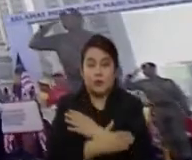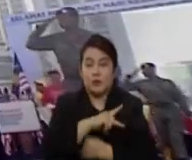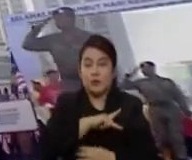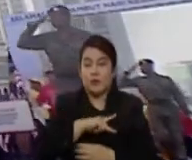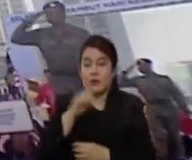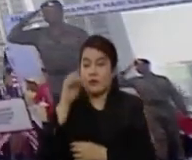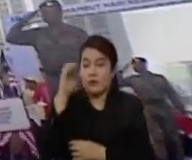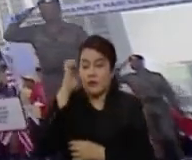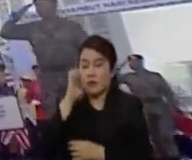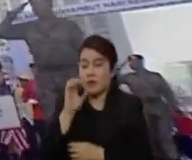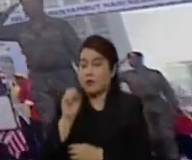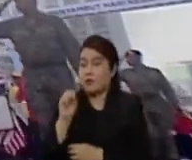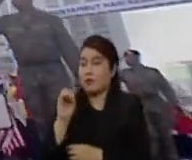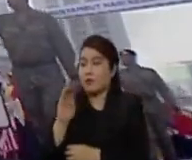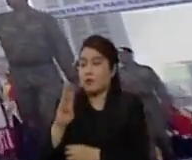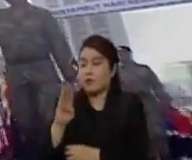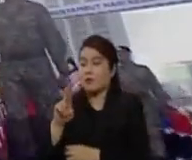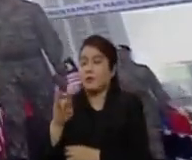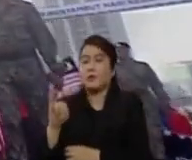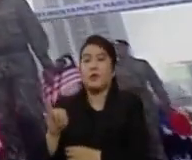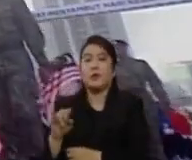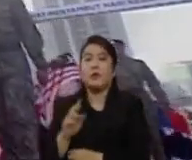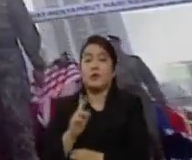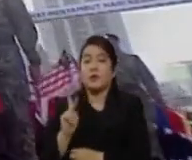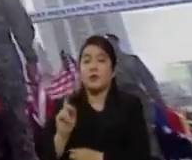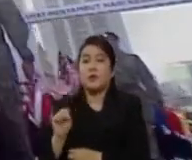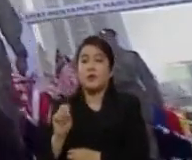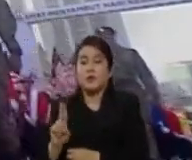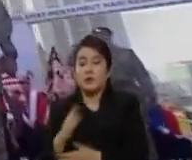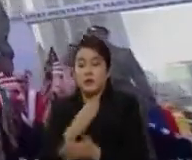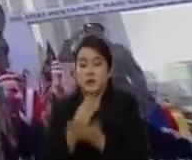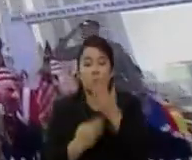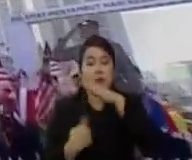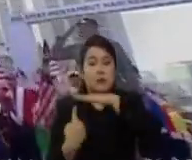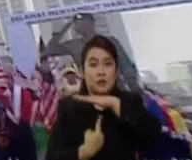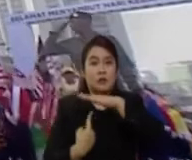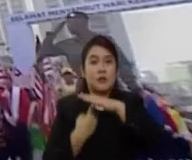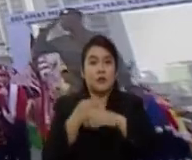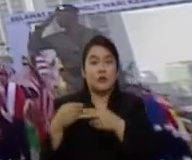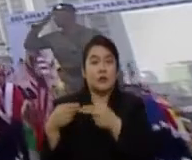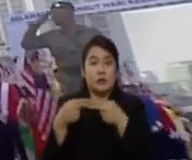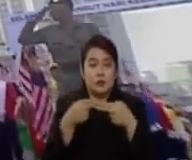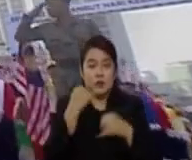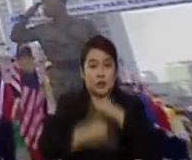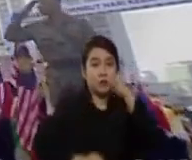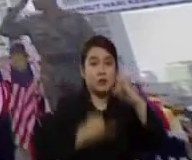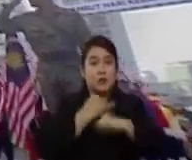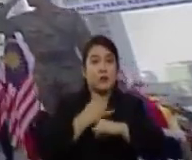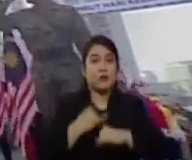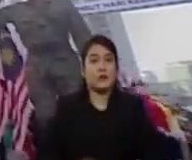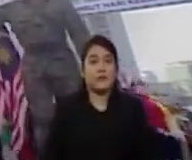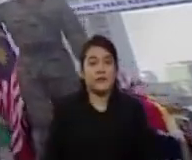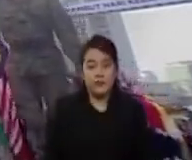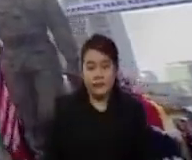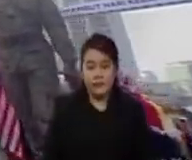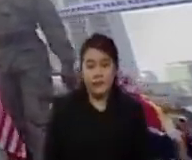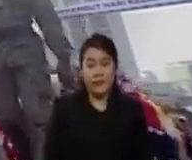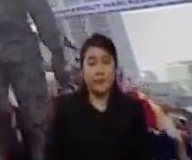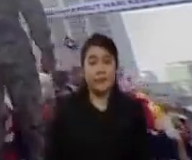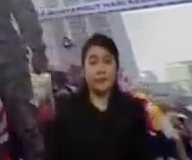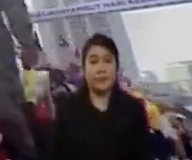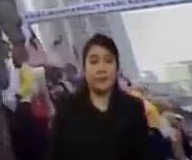Muhammad Sobri Min Mak Daud, Setiausaha Bahagian Dasar dan Hubungan Antarabangsa.